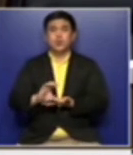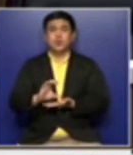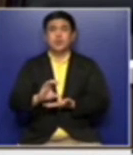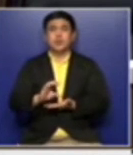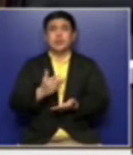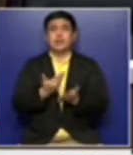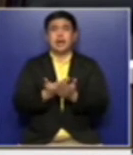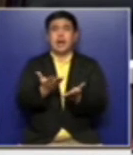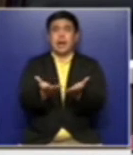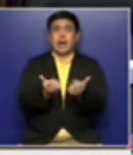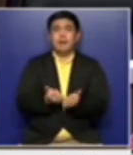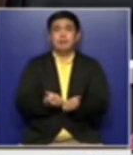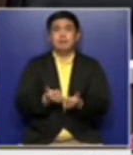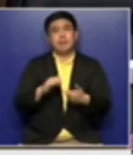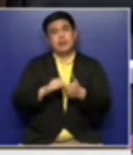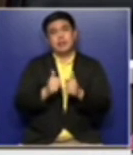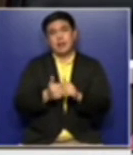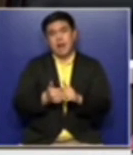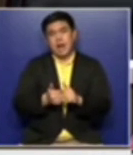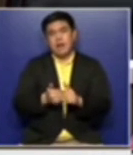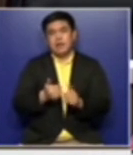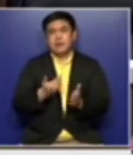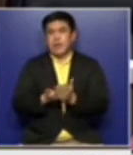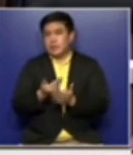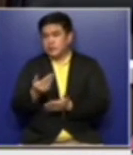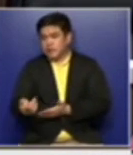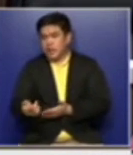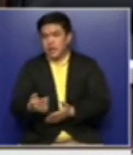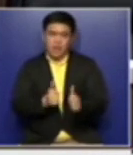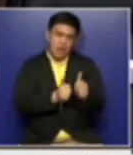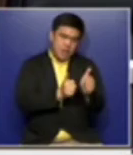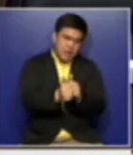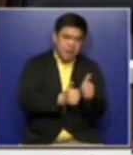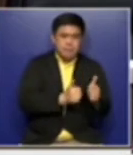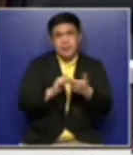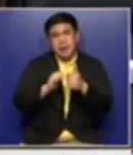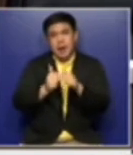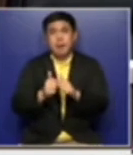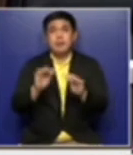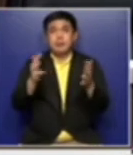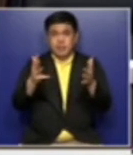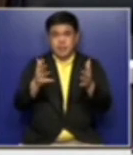รายได้ไม่ก่อให้เกิดความสามารถในการแข่งขันรวมทั้ง